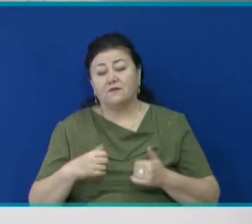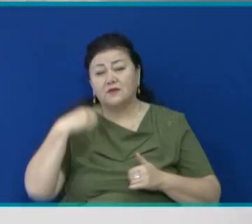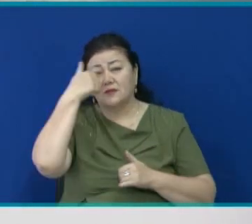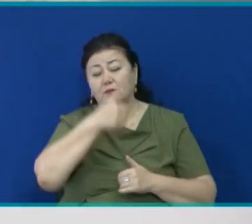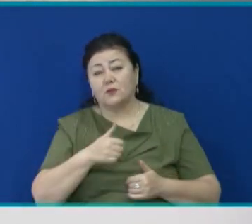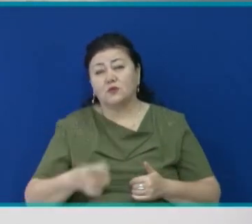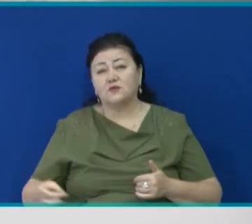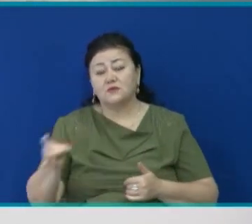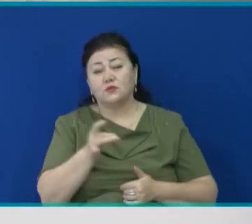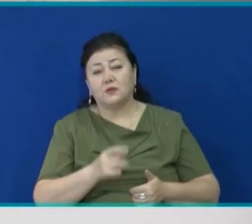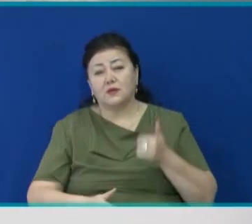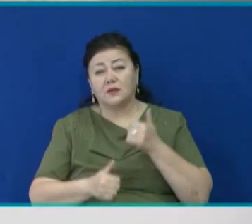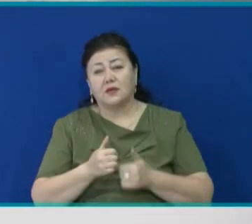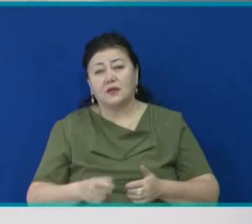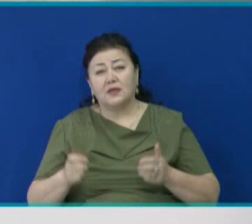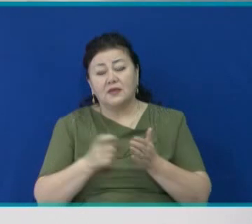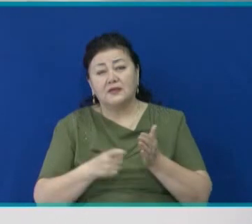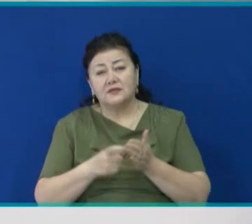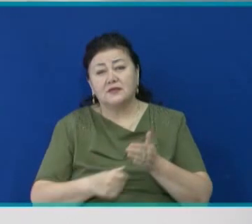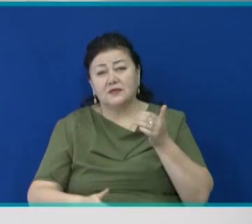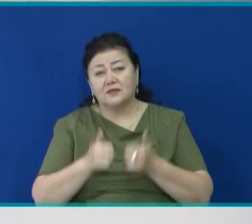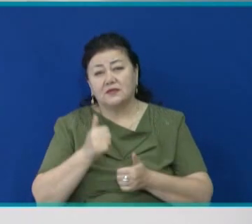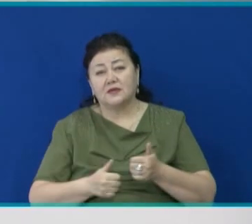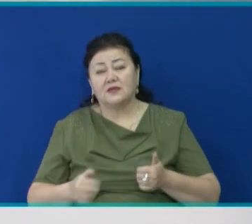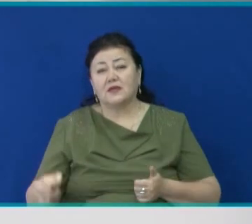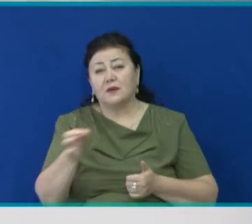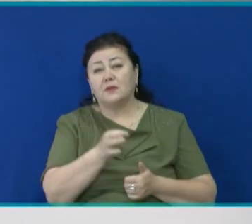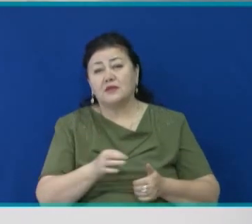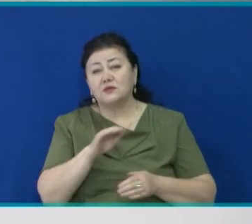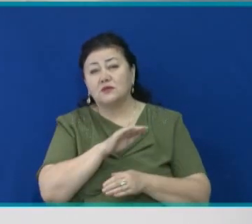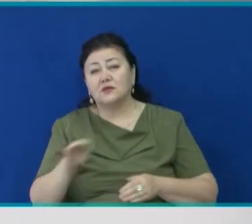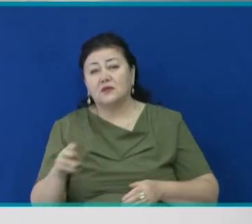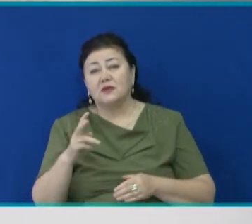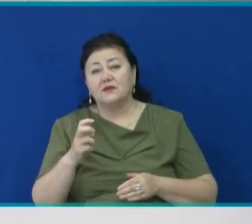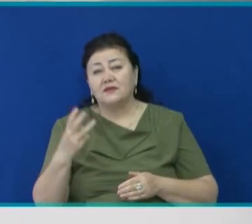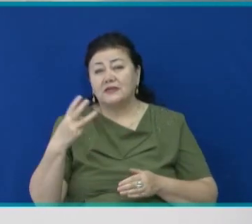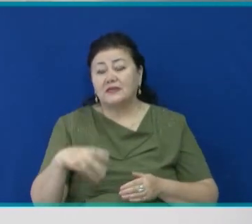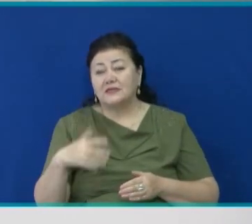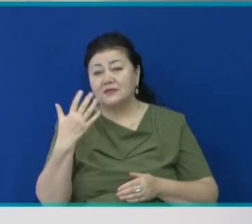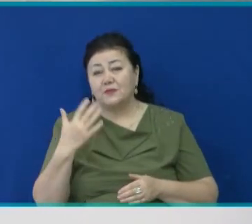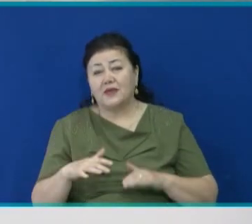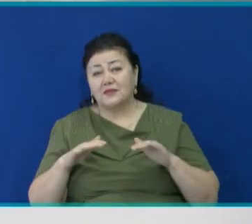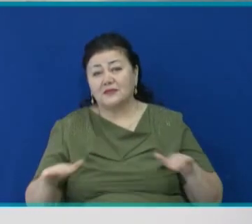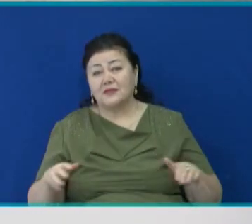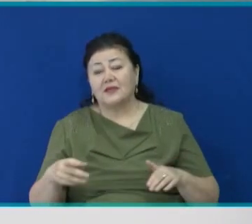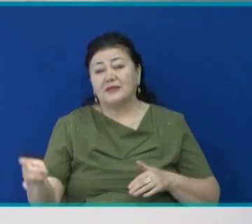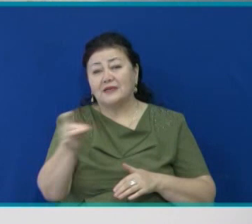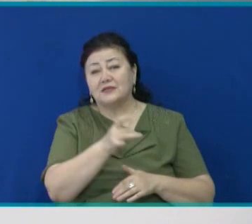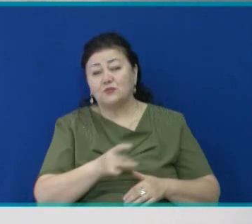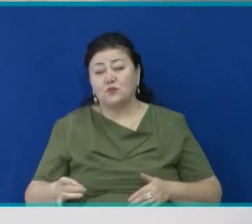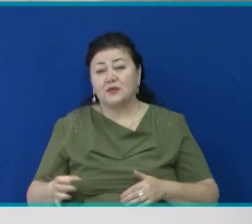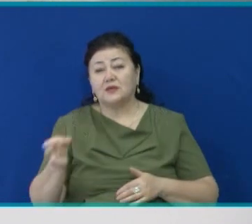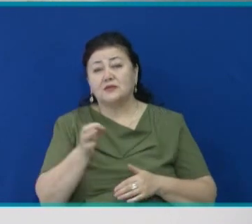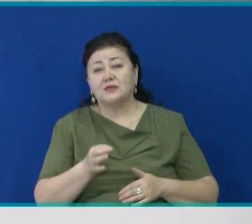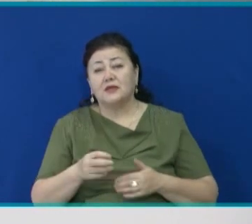республиканском конкурсе исследовательских проектов на областном этапе приняло участие 235 школьников. На республиканском этапе этапе с области